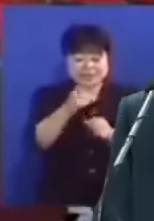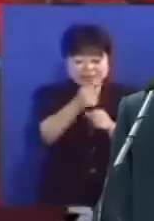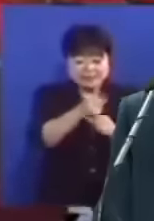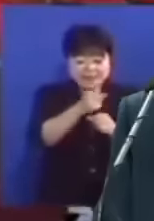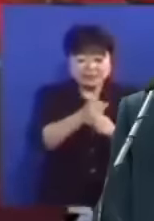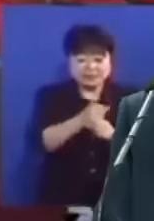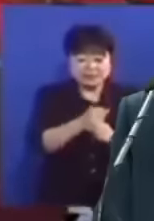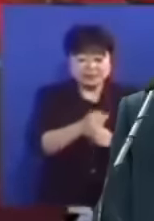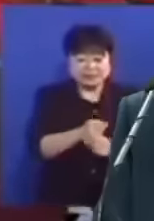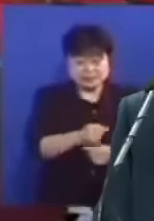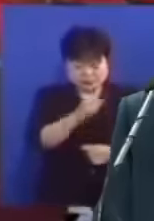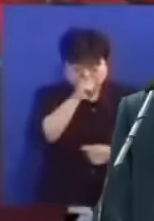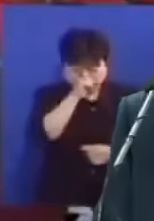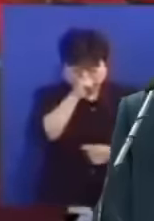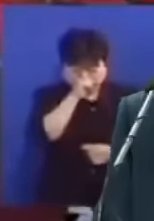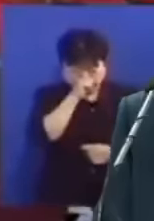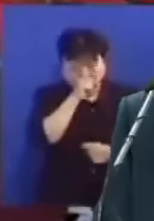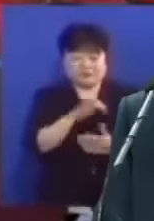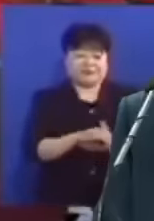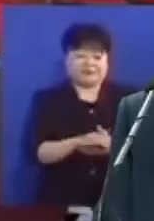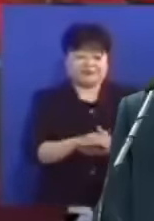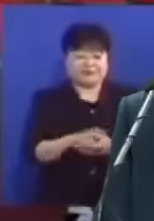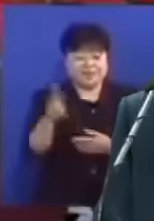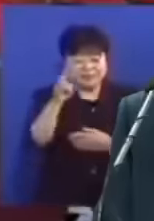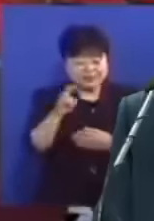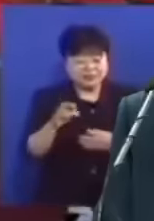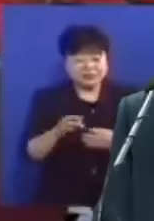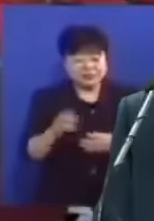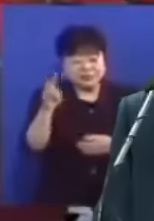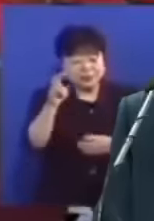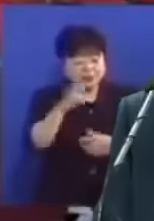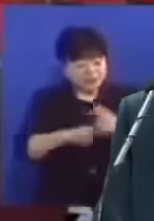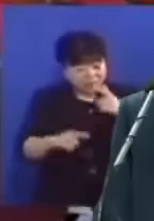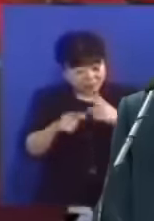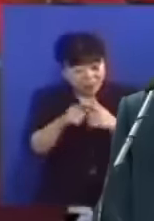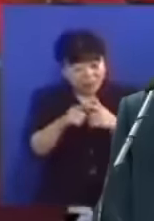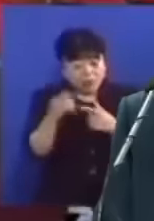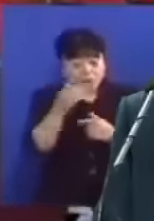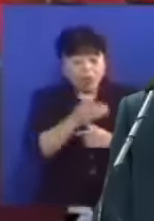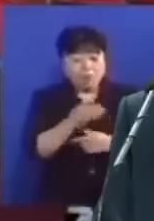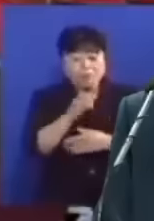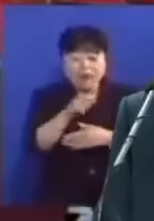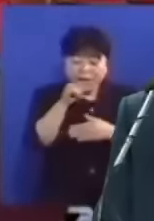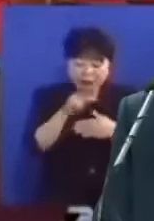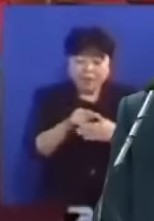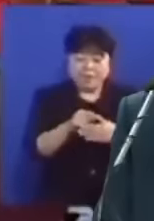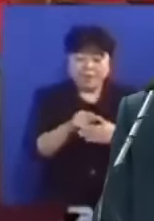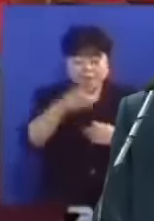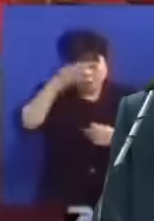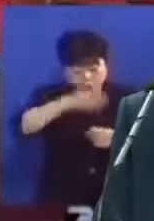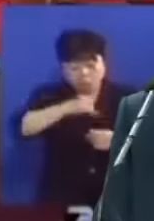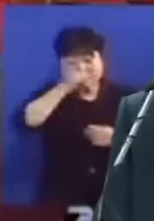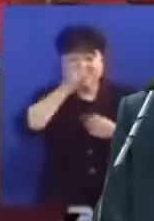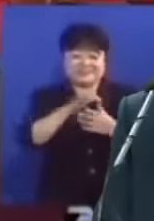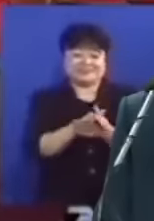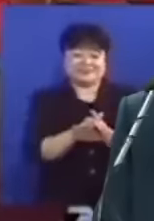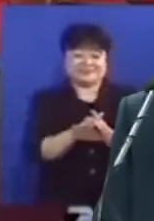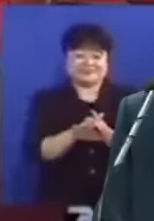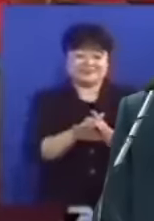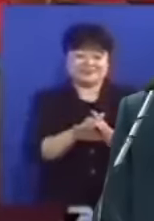창조하신 최고의 악기입니다. 찬송은 그 어떤 음악보다 우리의 몸과 마음에 더 효과가